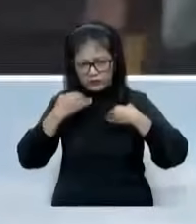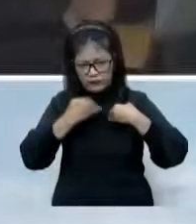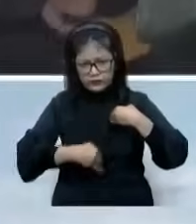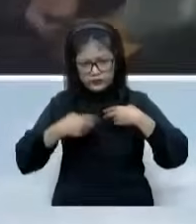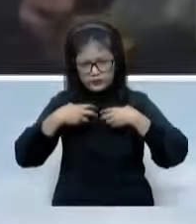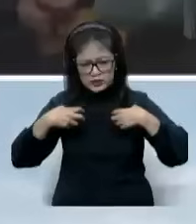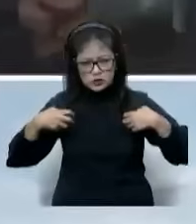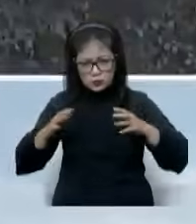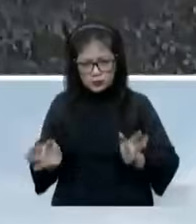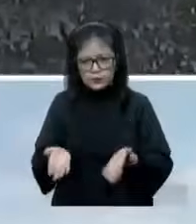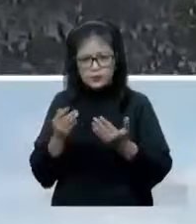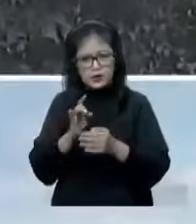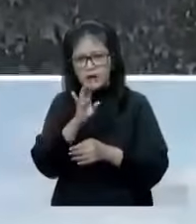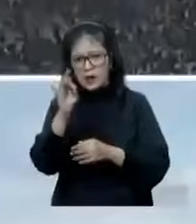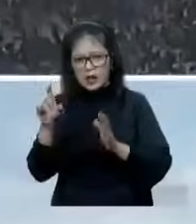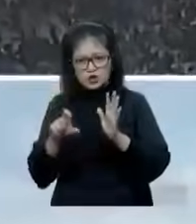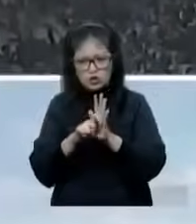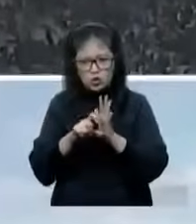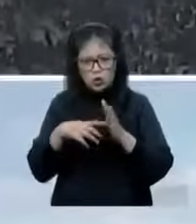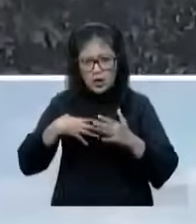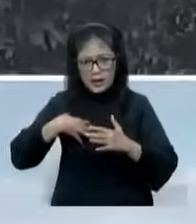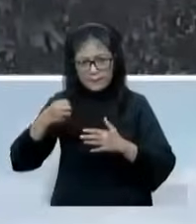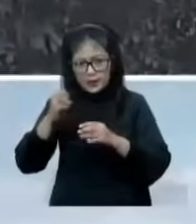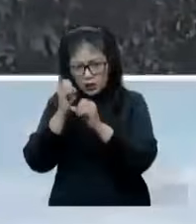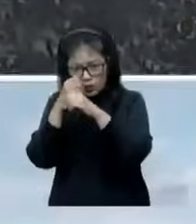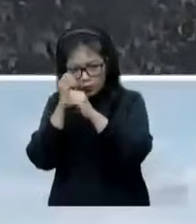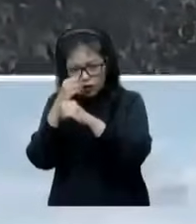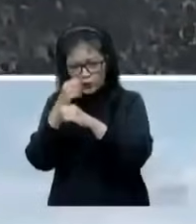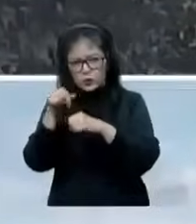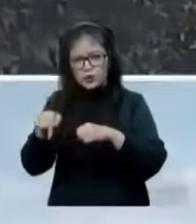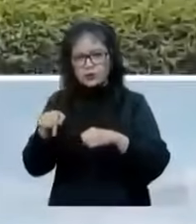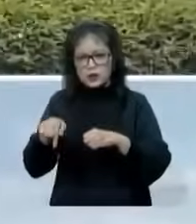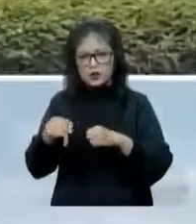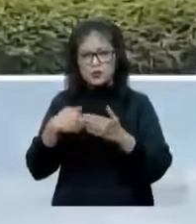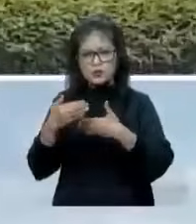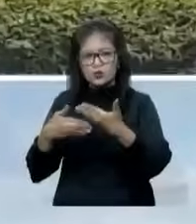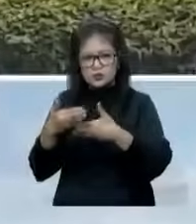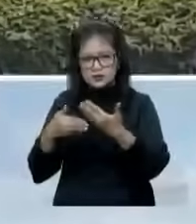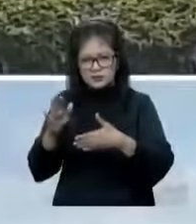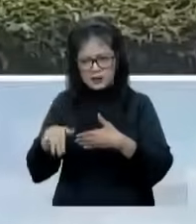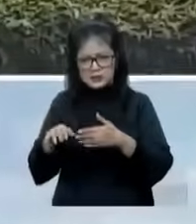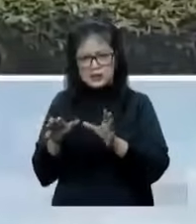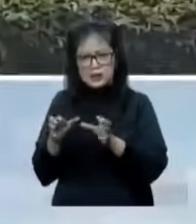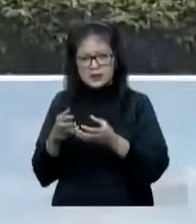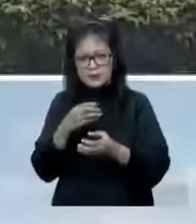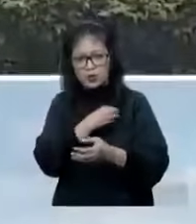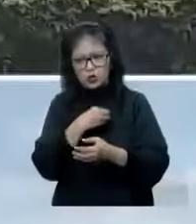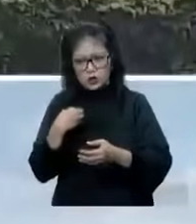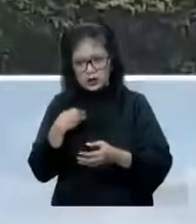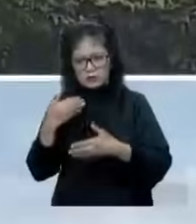ada beberapa sampel yang dilakukan eh penelitian juga masih berlangsung pemeriksaan oleh tim kedokteran forensik